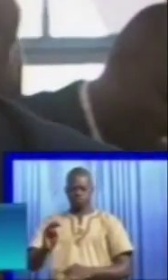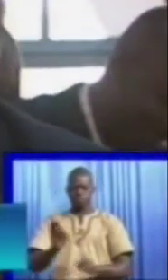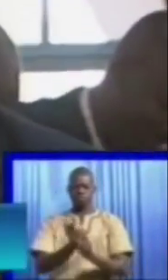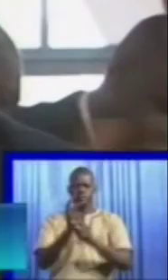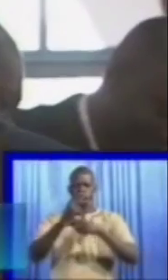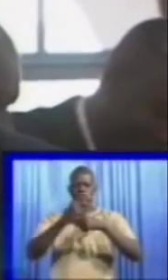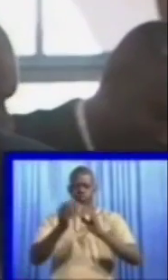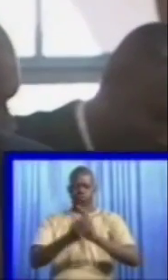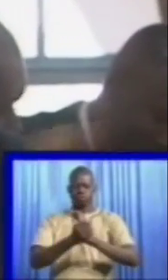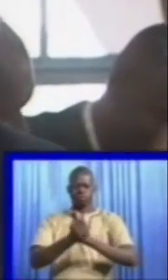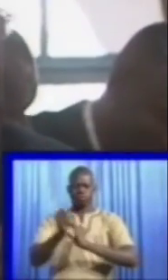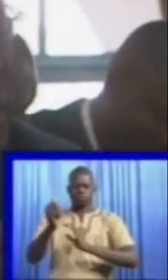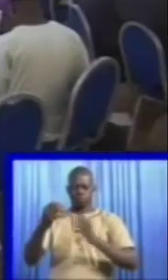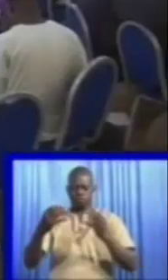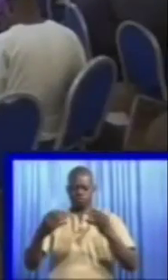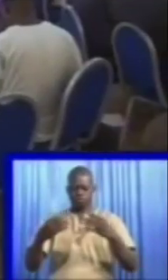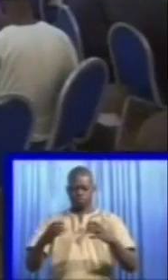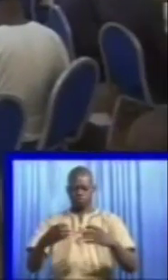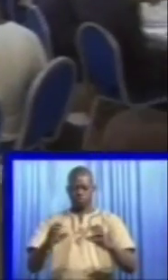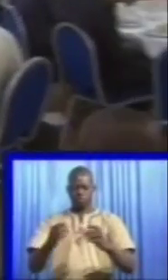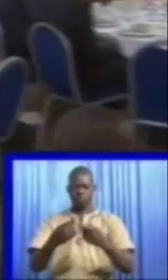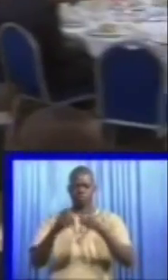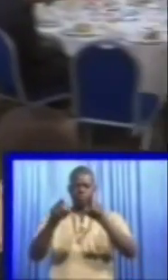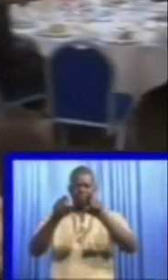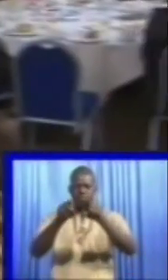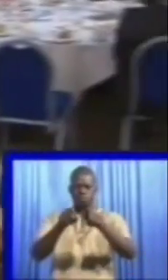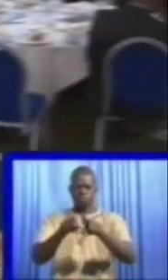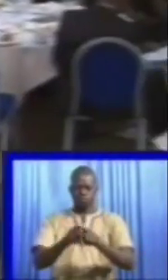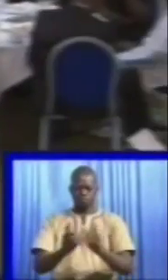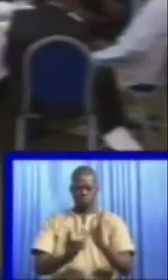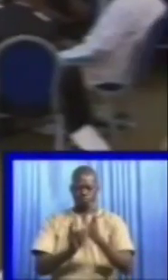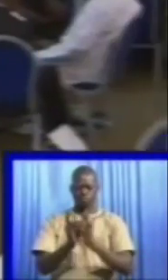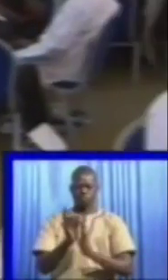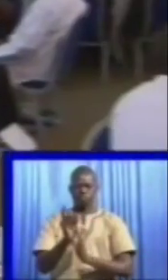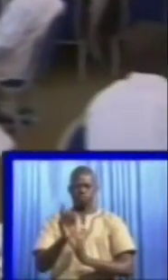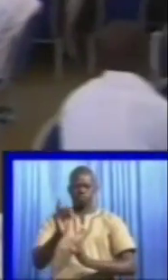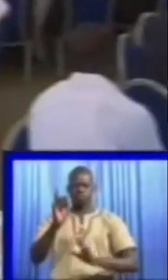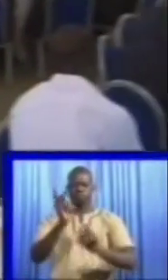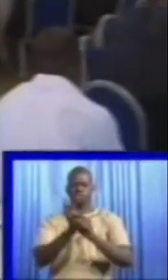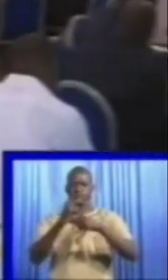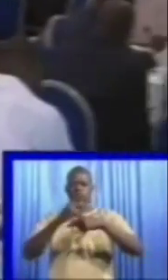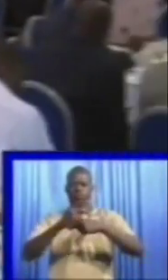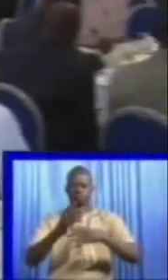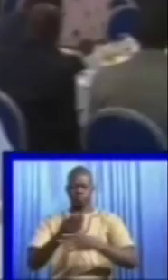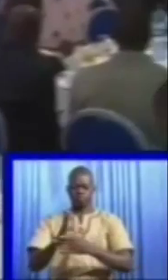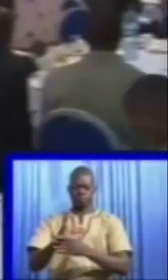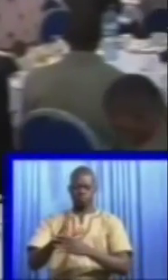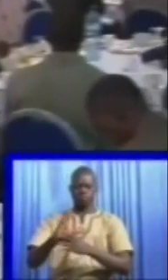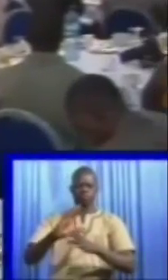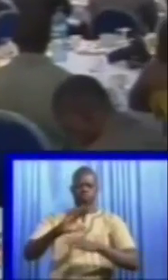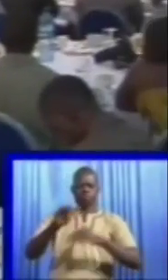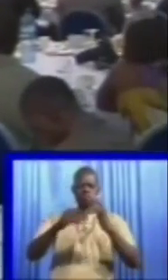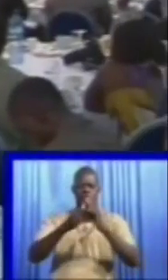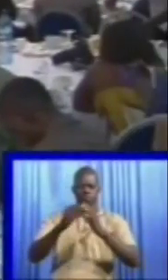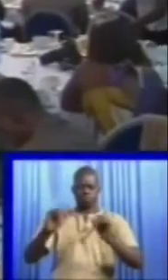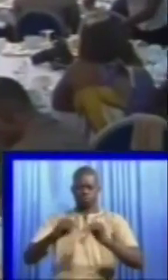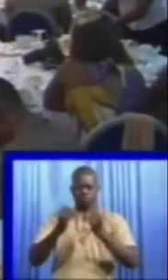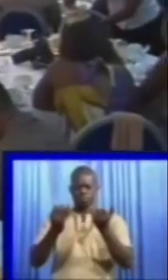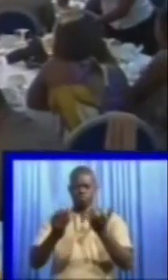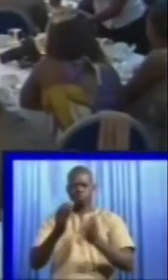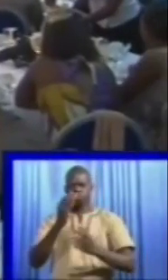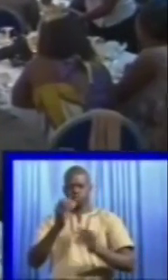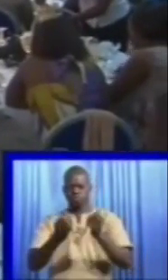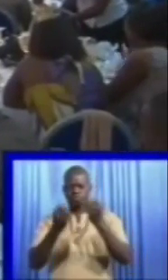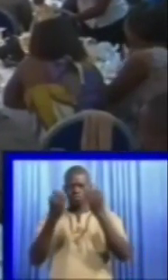de qualité et commerciables, mais aussi développer des coproductions entre organes de presse pour une consommation